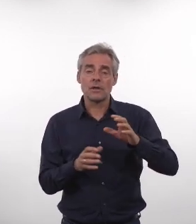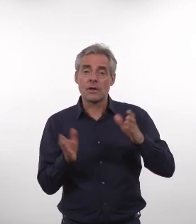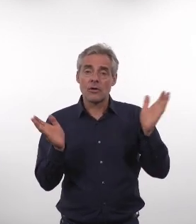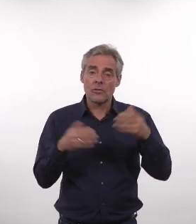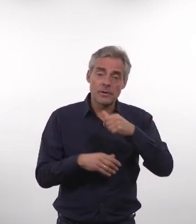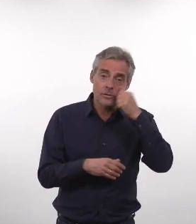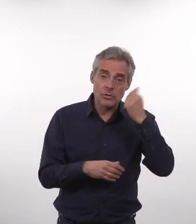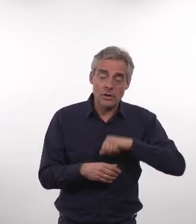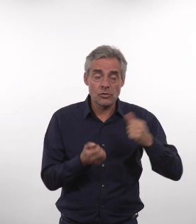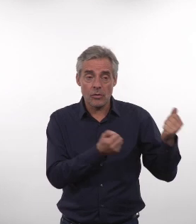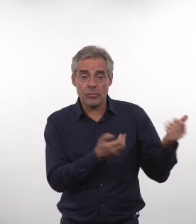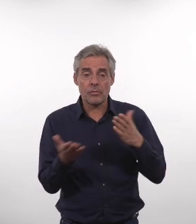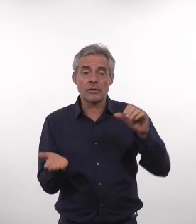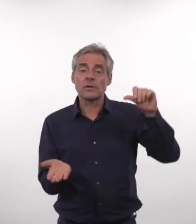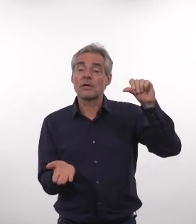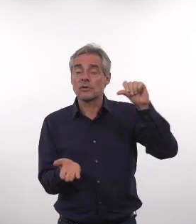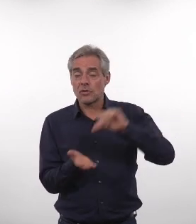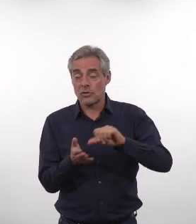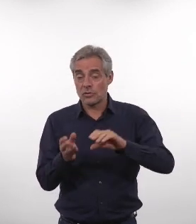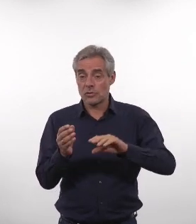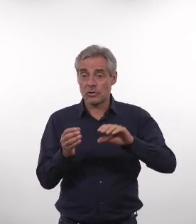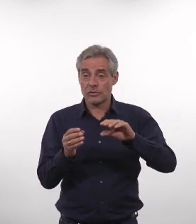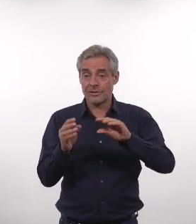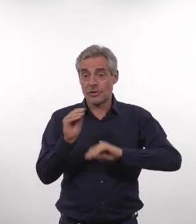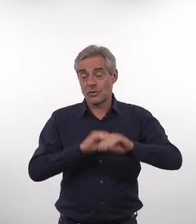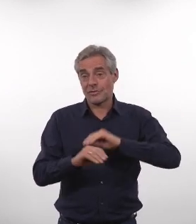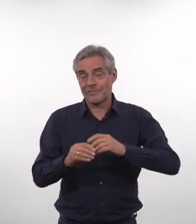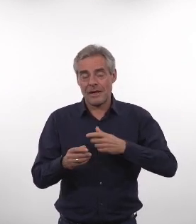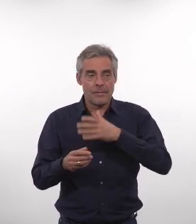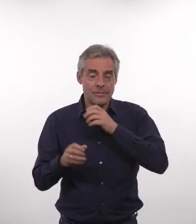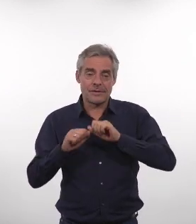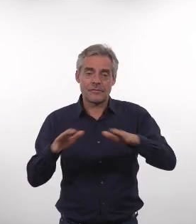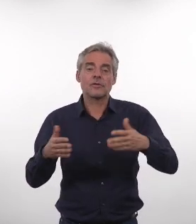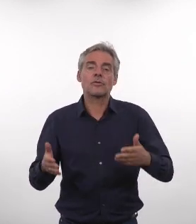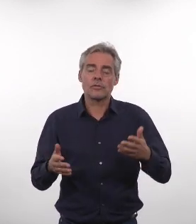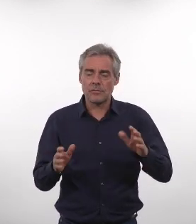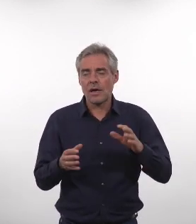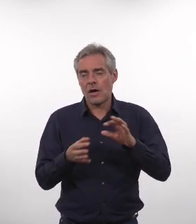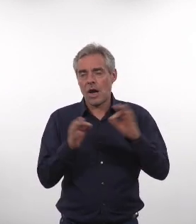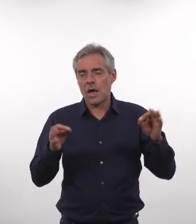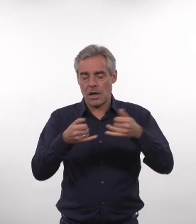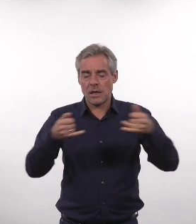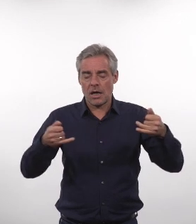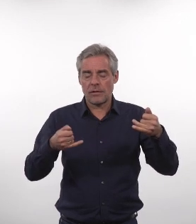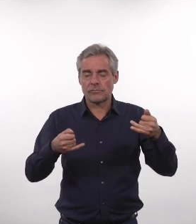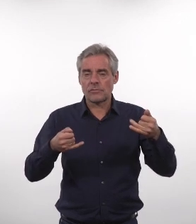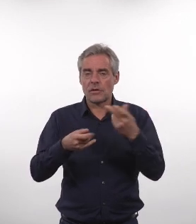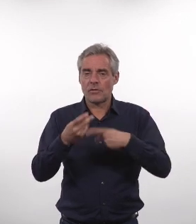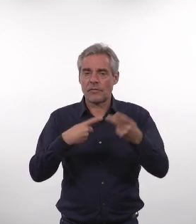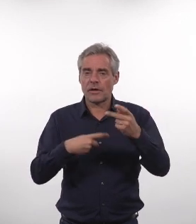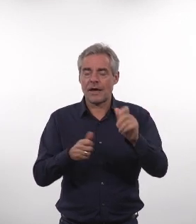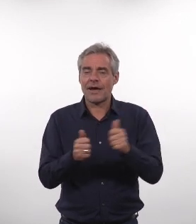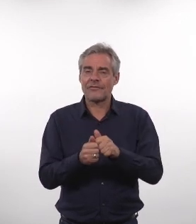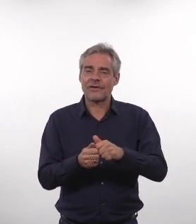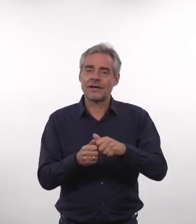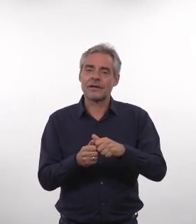une vidéo sur le centre SIM-Soins que nous n'avons pas pu passer aujourd'hui, mais que je vous mettrai dans le document ressources avec